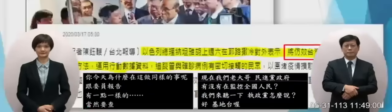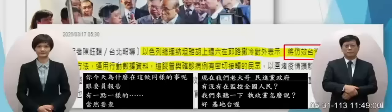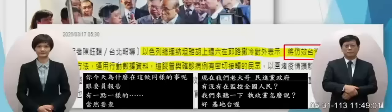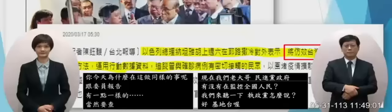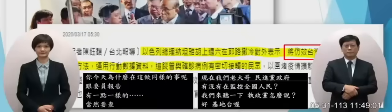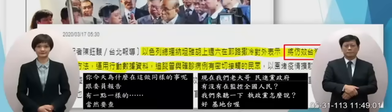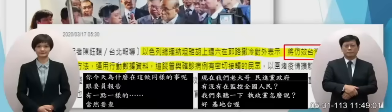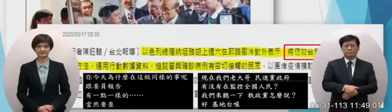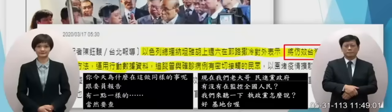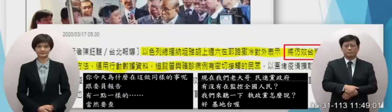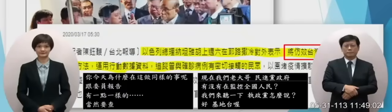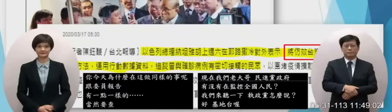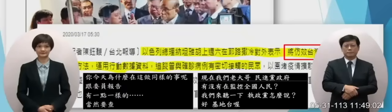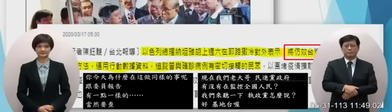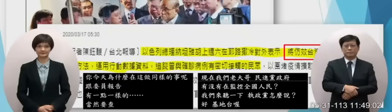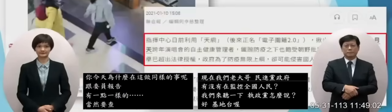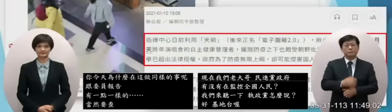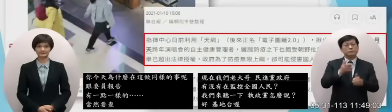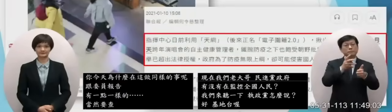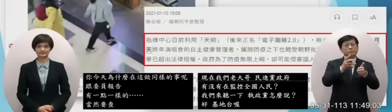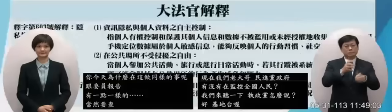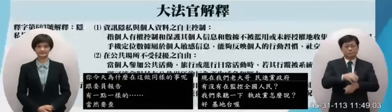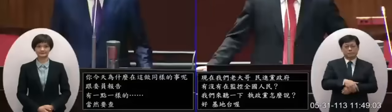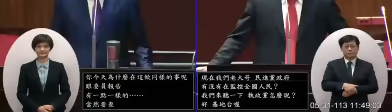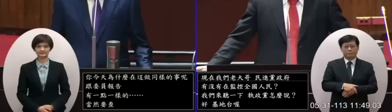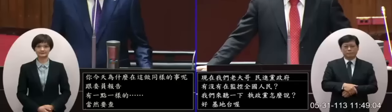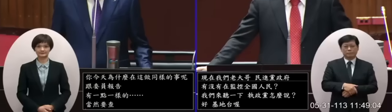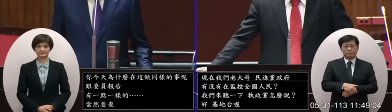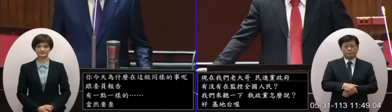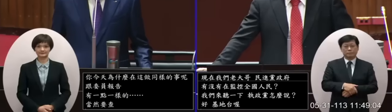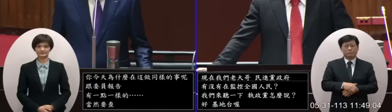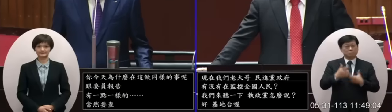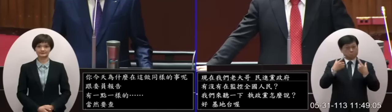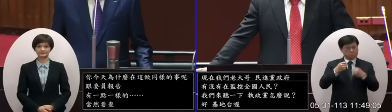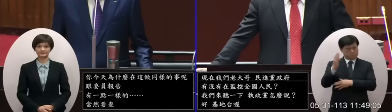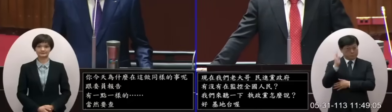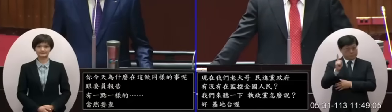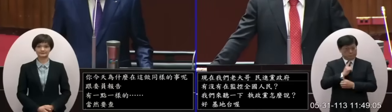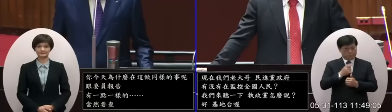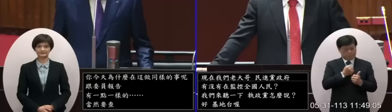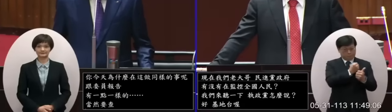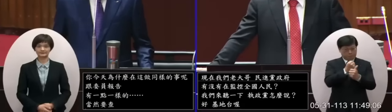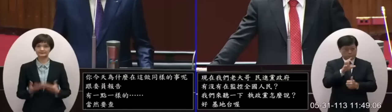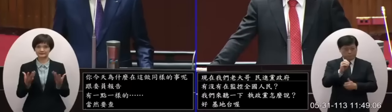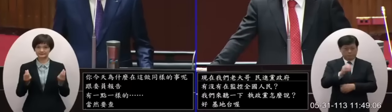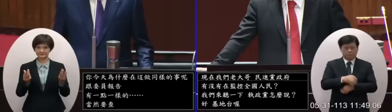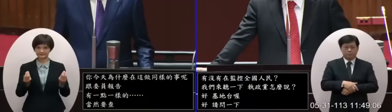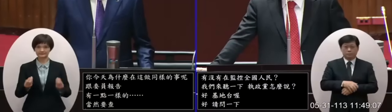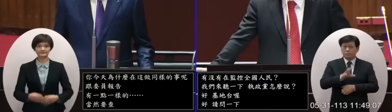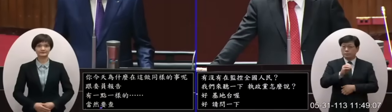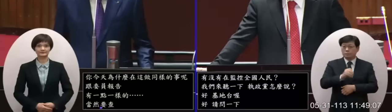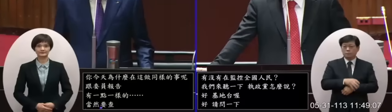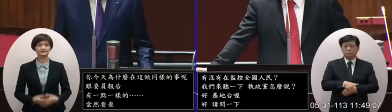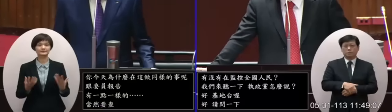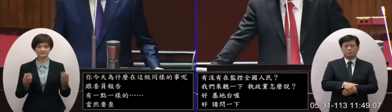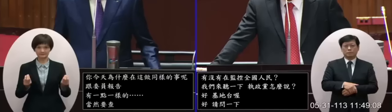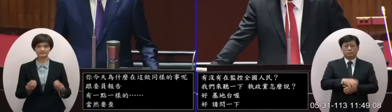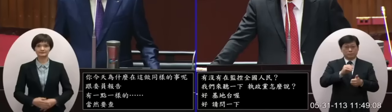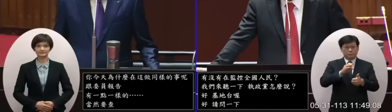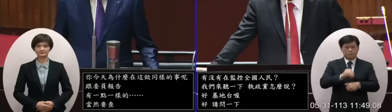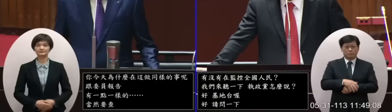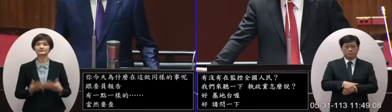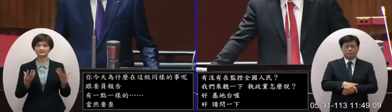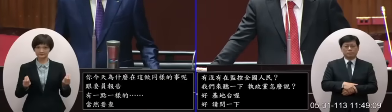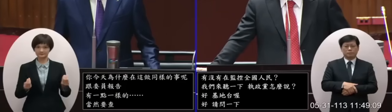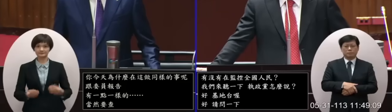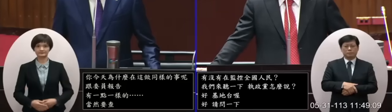来。 好，请问一下，国家的机器有没有在监控人民？ 没有。 有没有？ 没有。 有没有？